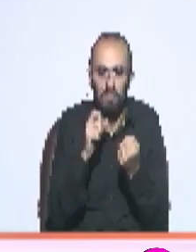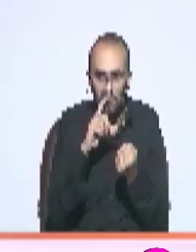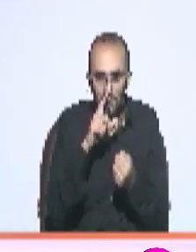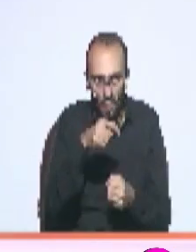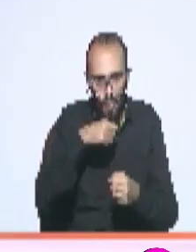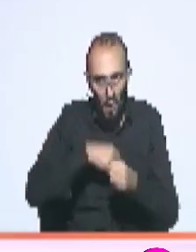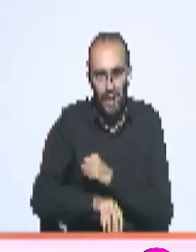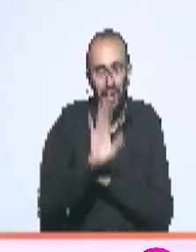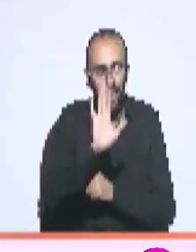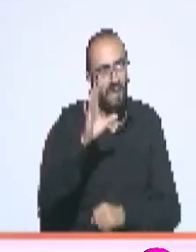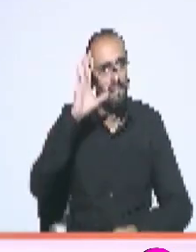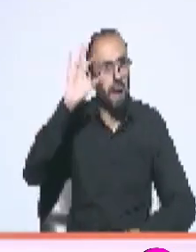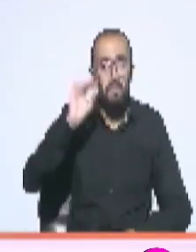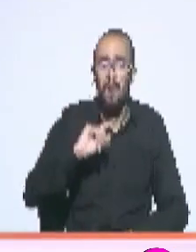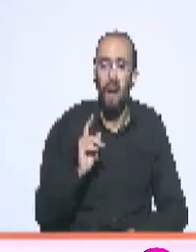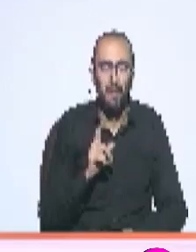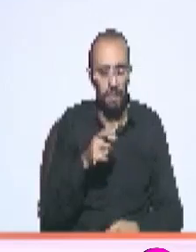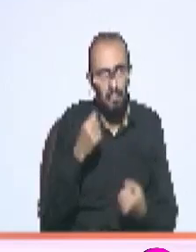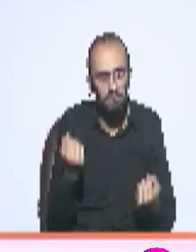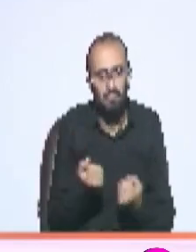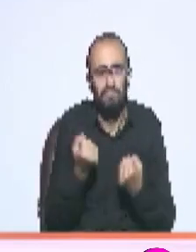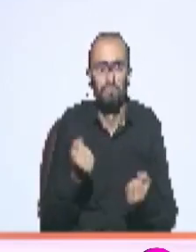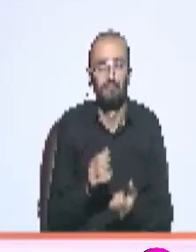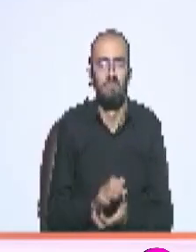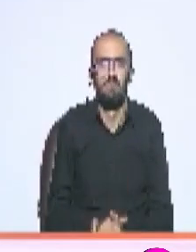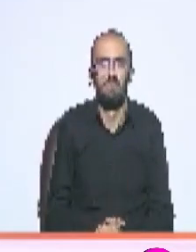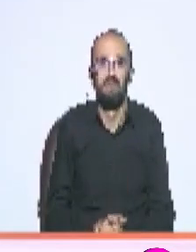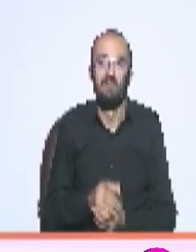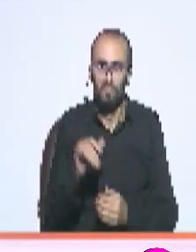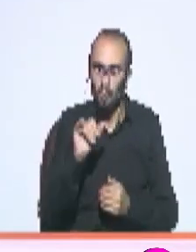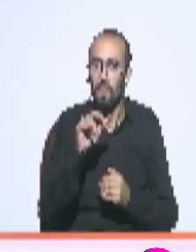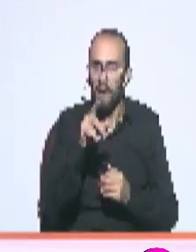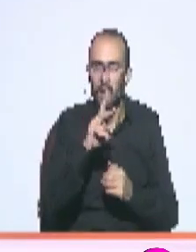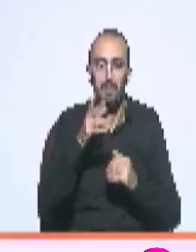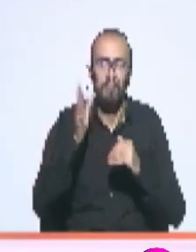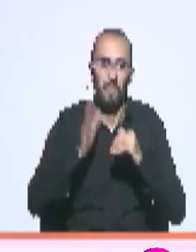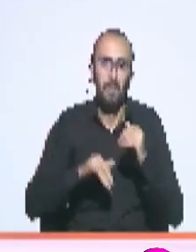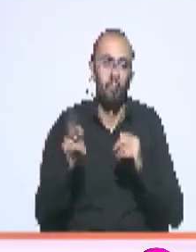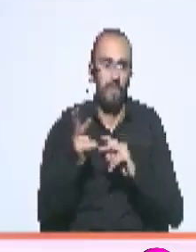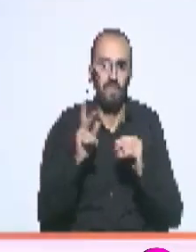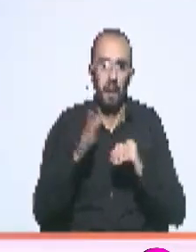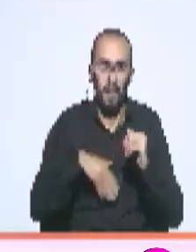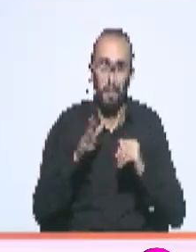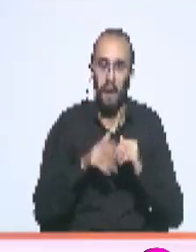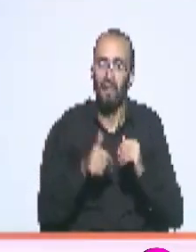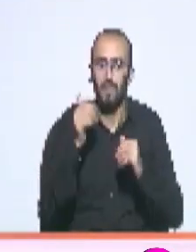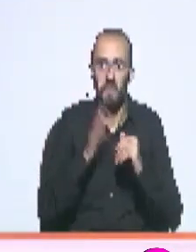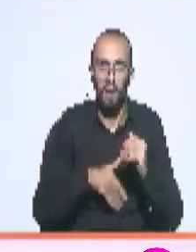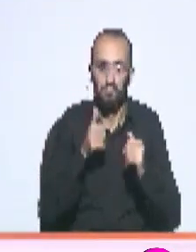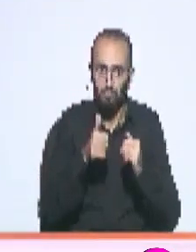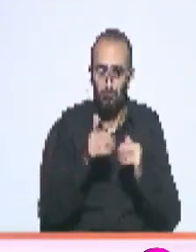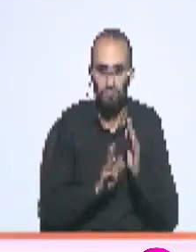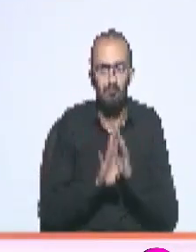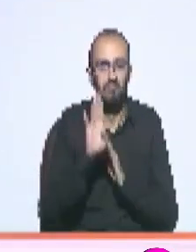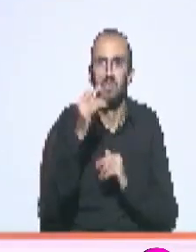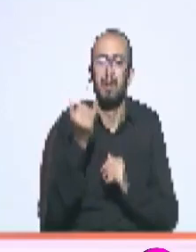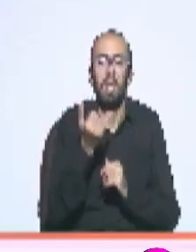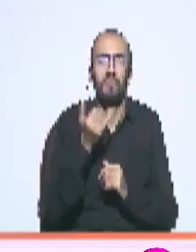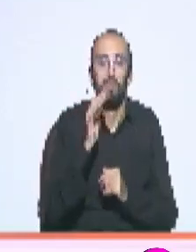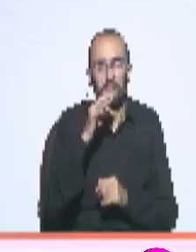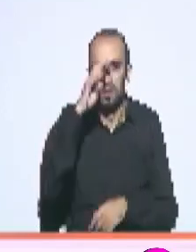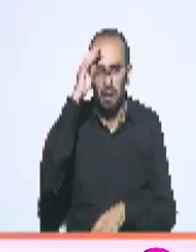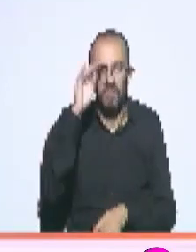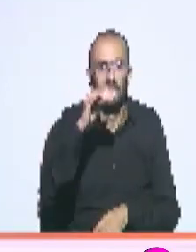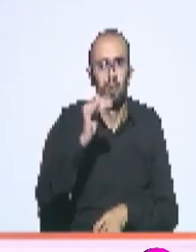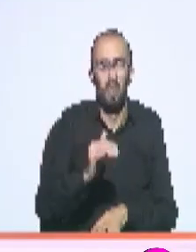بيتولد بيها ا طبعا بتفرق في طريقه التربيه والنشاه يعني احنا اما بنعمل حاجات النهارده ورش عمل